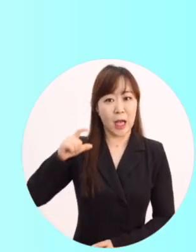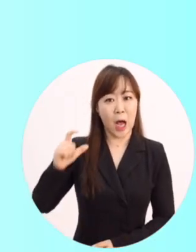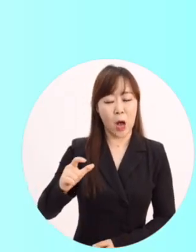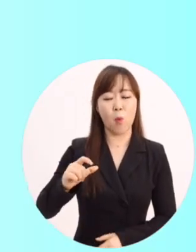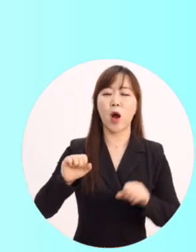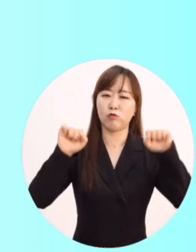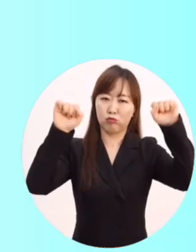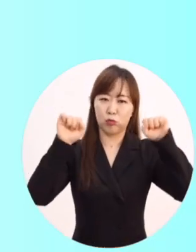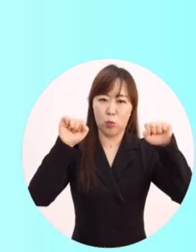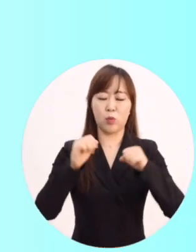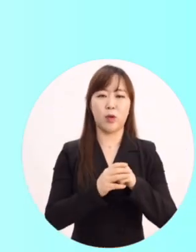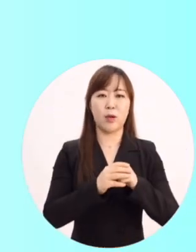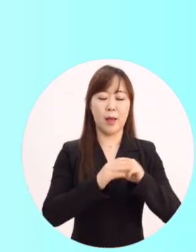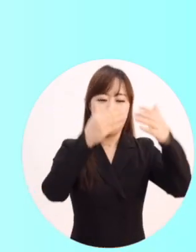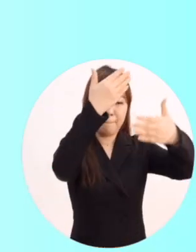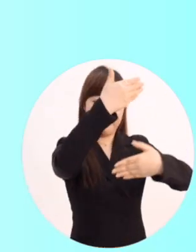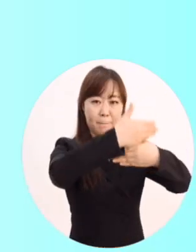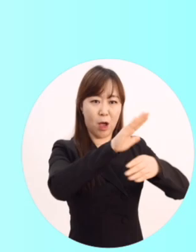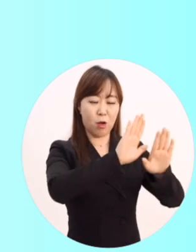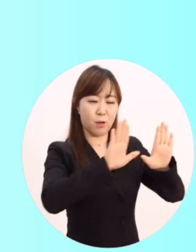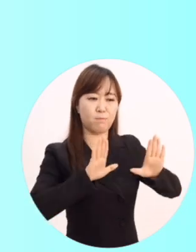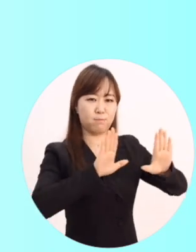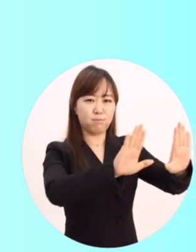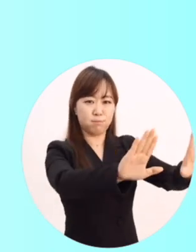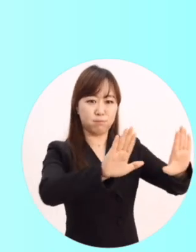운동, 벽 푸시업.